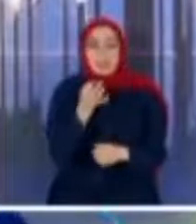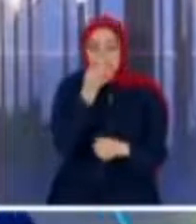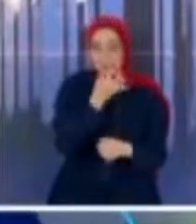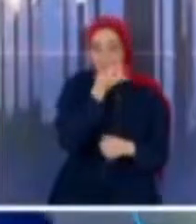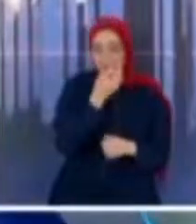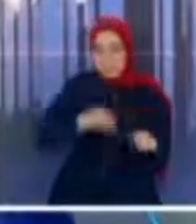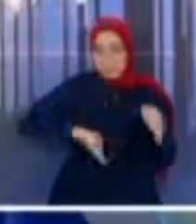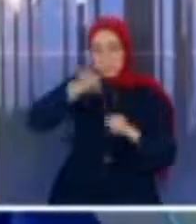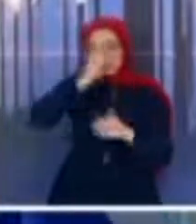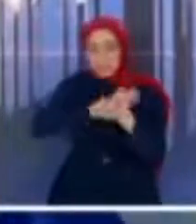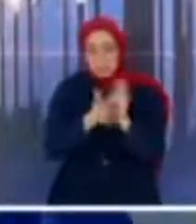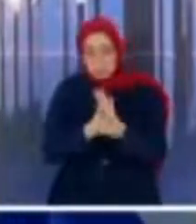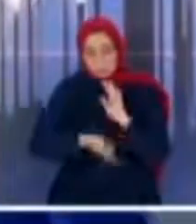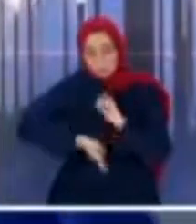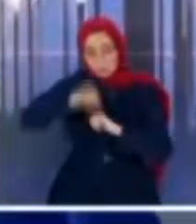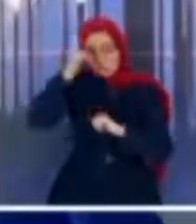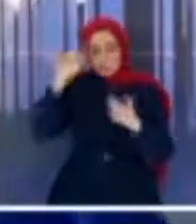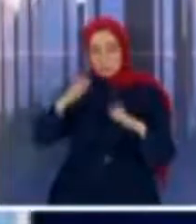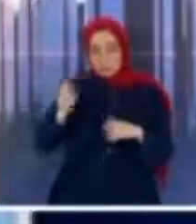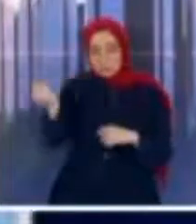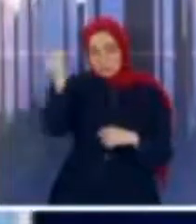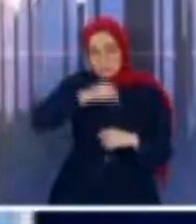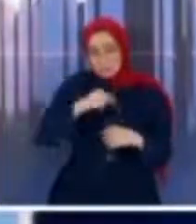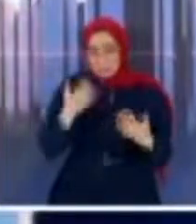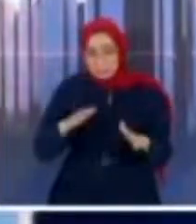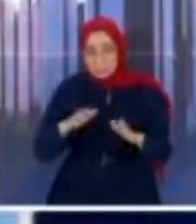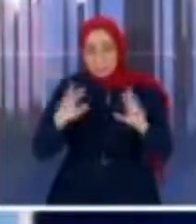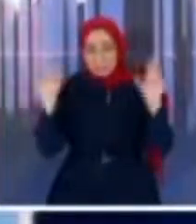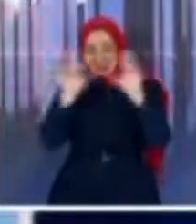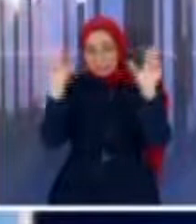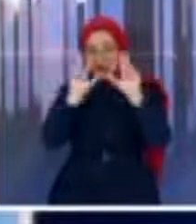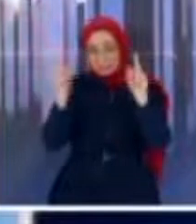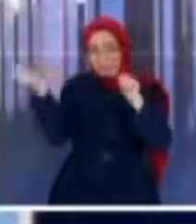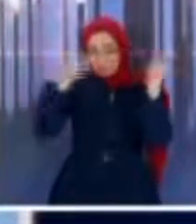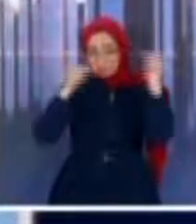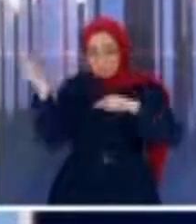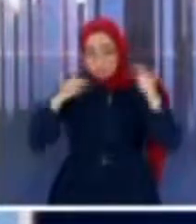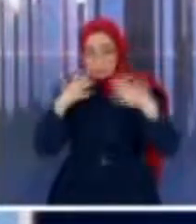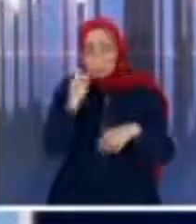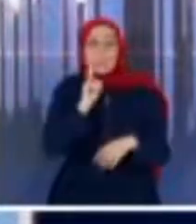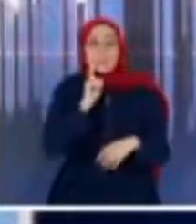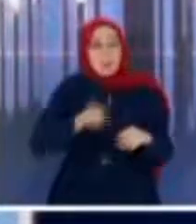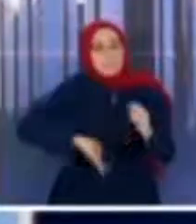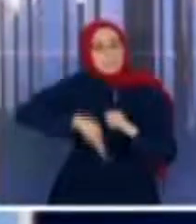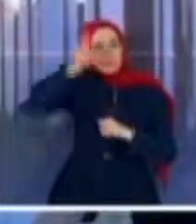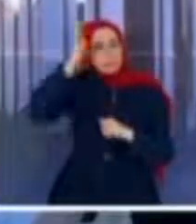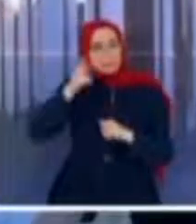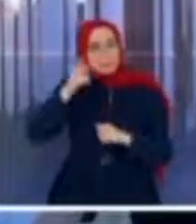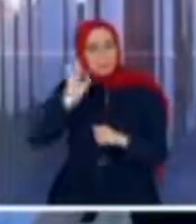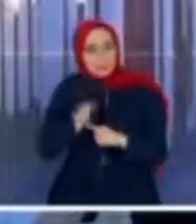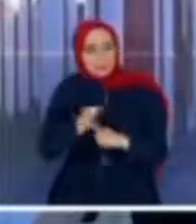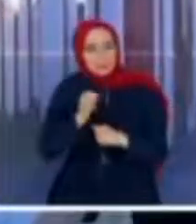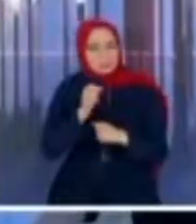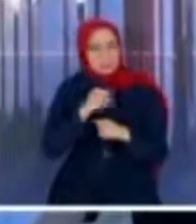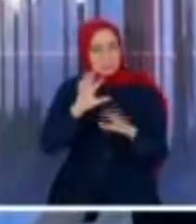مره جاوا بحذنا للاستوديو وحتى على الميدان فيها حضور نسائي متميز، تعرفوا وصلوا معناها يمكن ساعات عليه